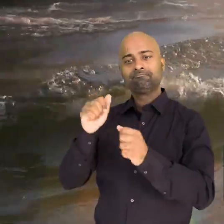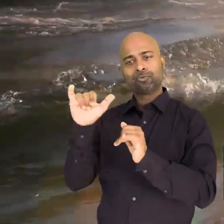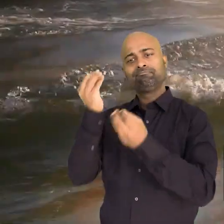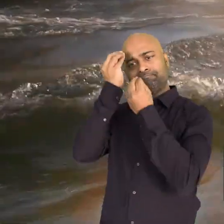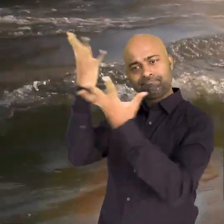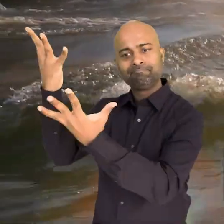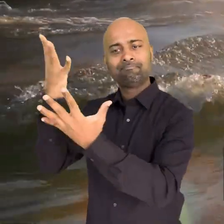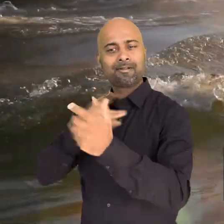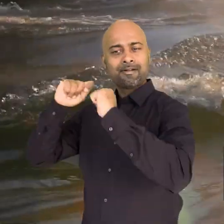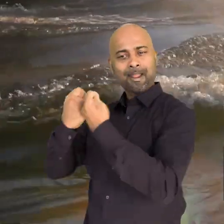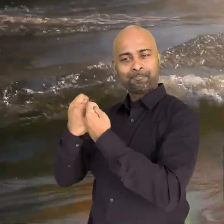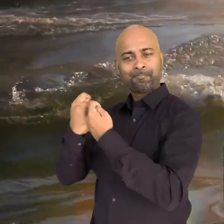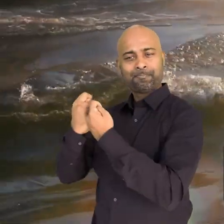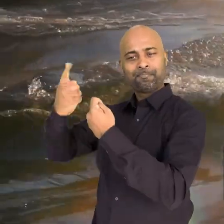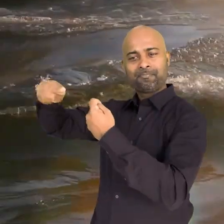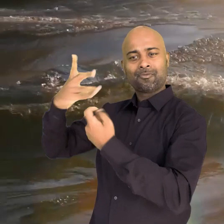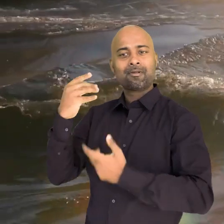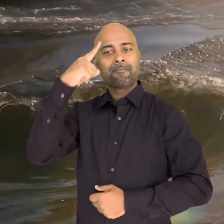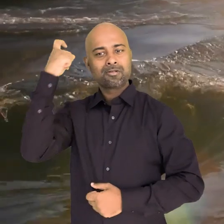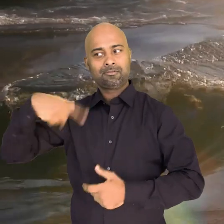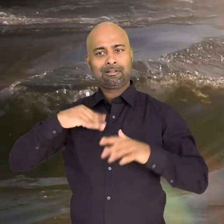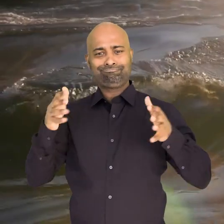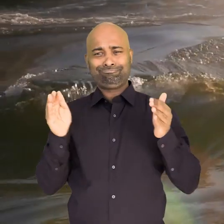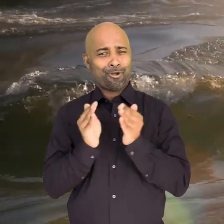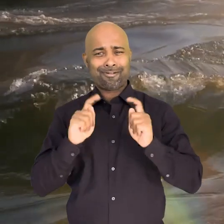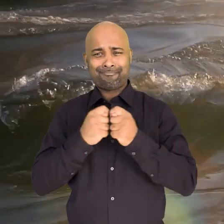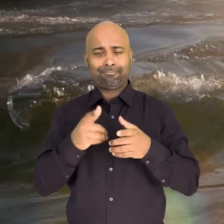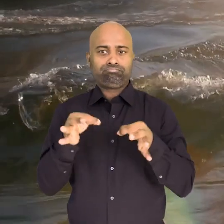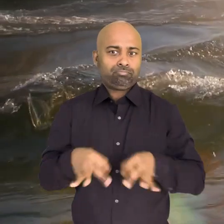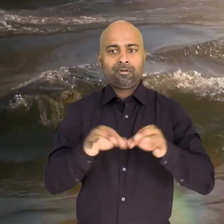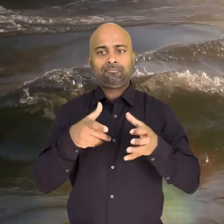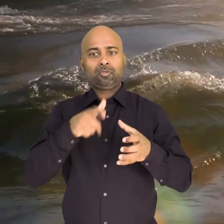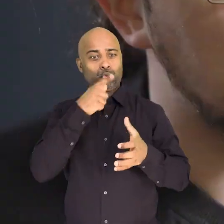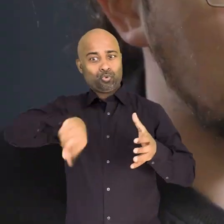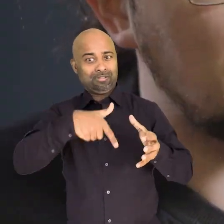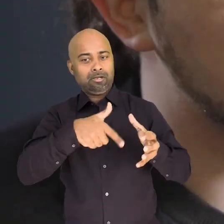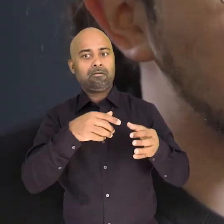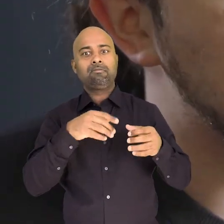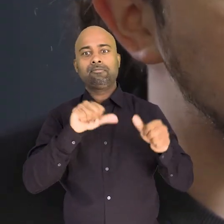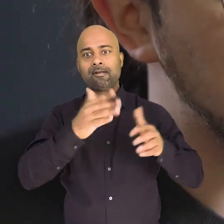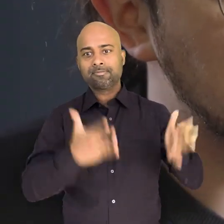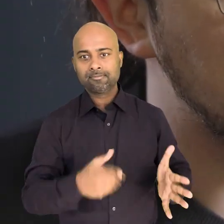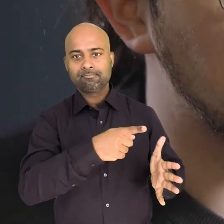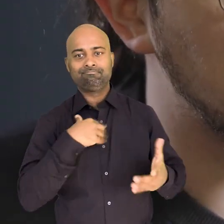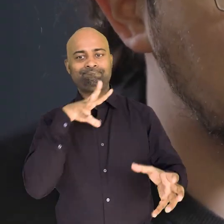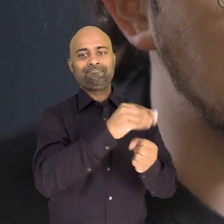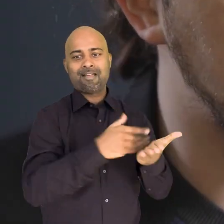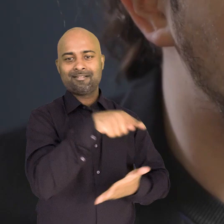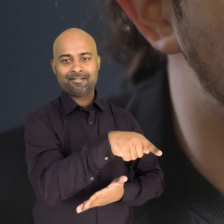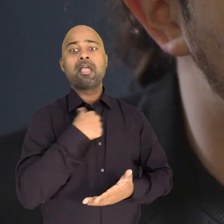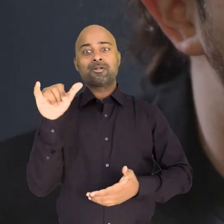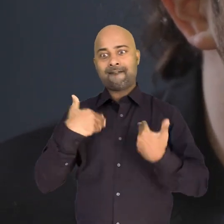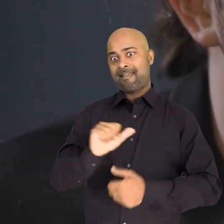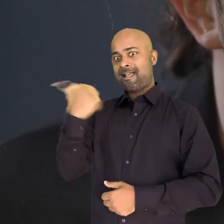faire des lectures documentaires aussi pour renseigner l'équipe parce qu'on a un petit noyau de gens qui sont avec une formation plus scientifique dont je fais